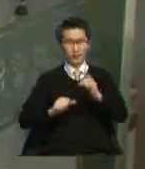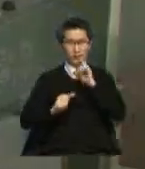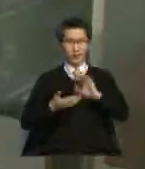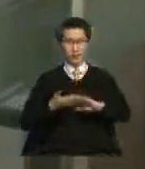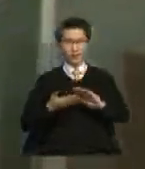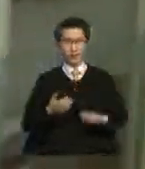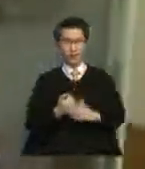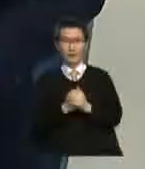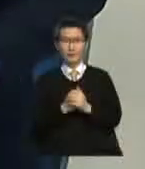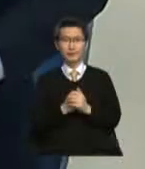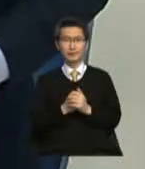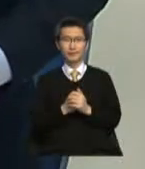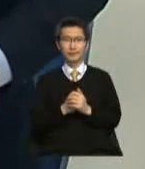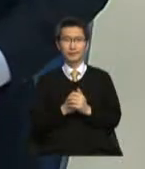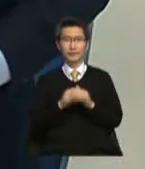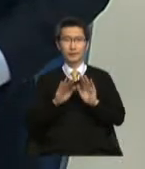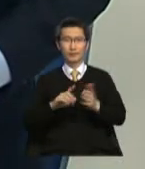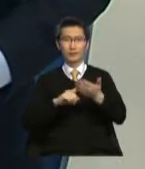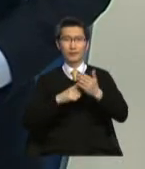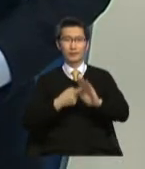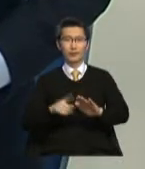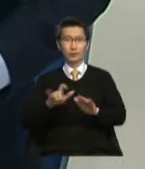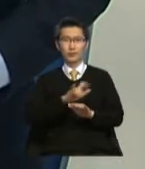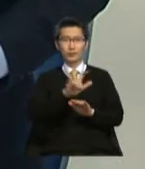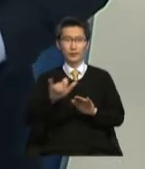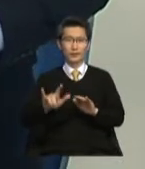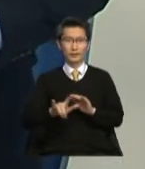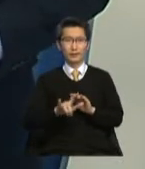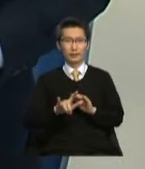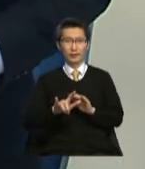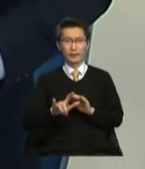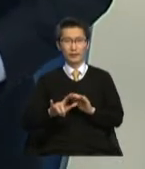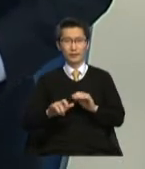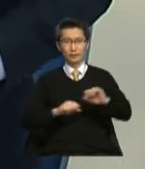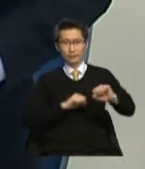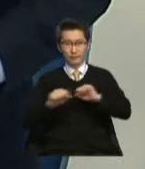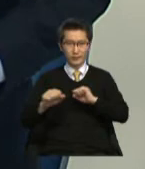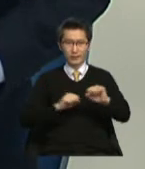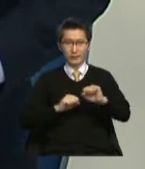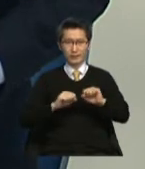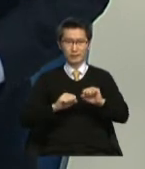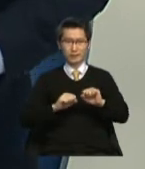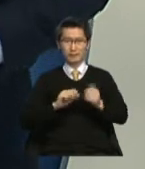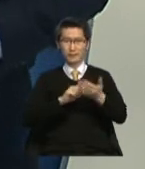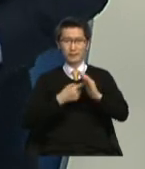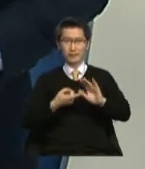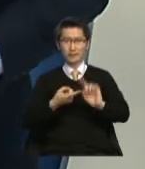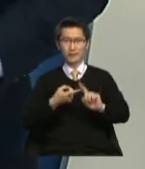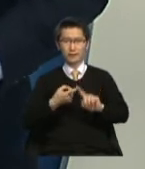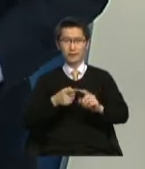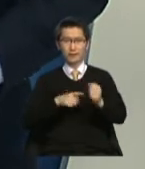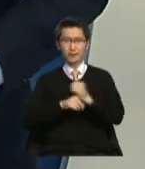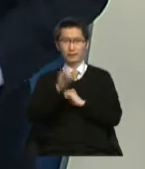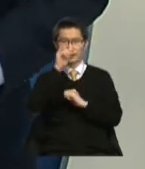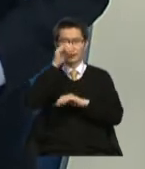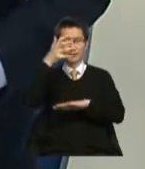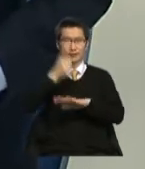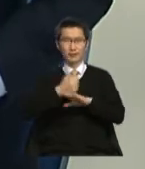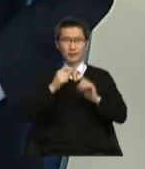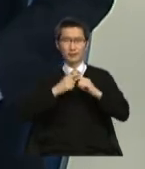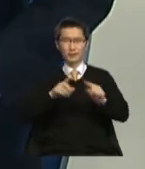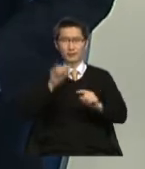덧붙였습니다 이번 발표는 코로나 1구 파이 러 스 의 작용 기재를 박혀 냈다는 점에서 의미 있는 결과로